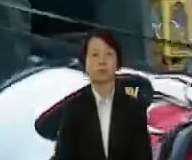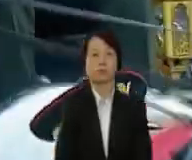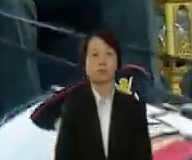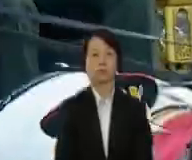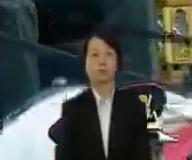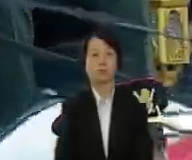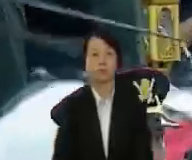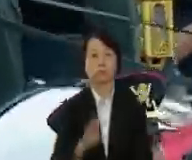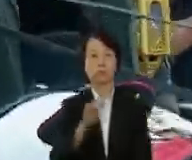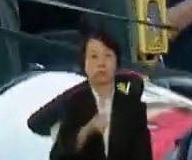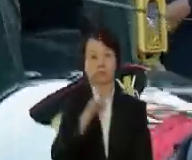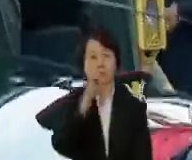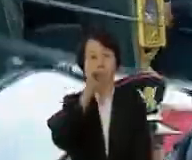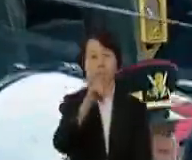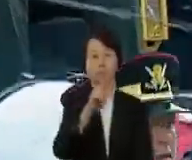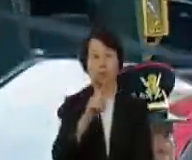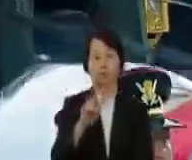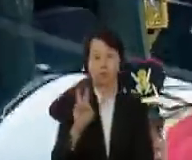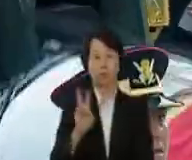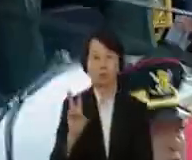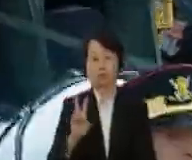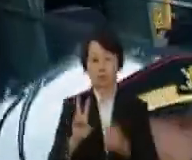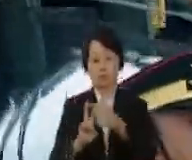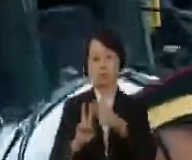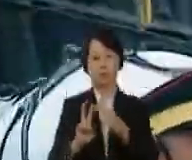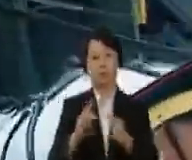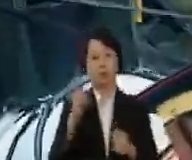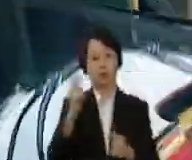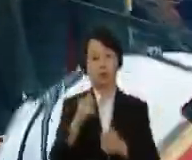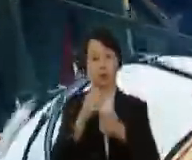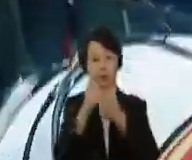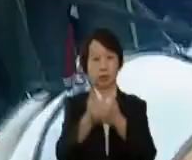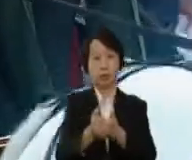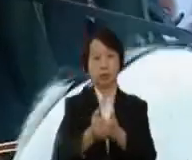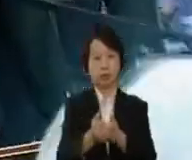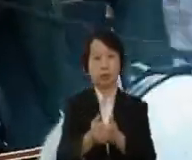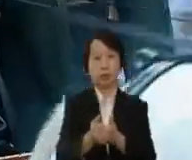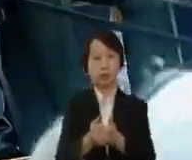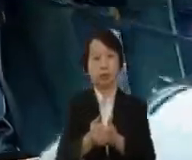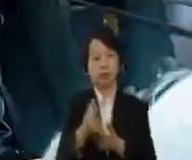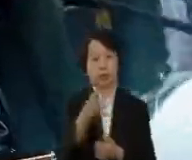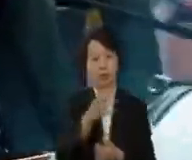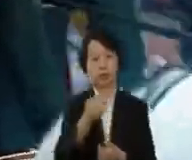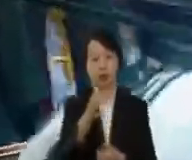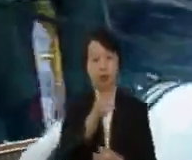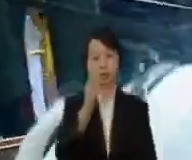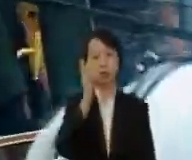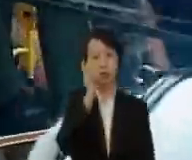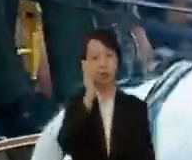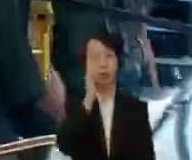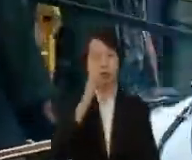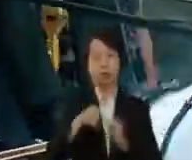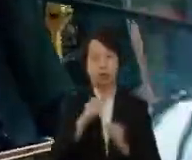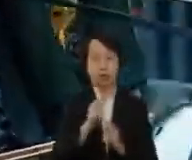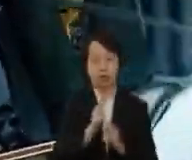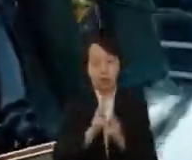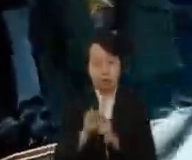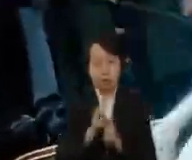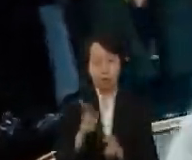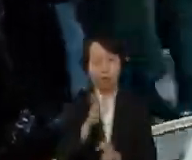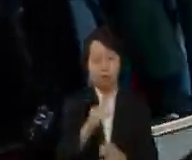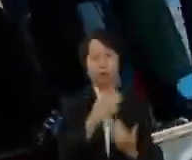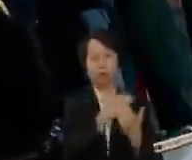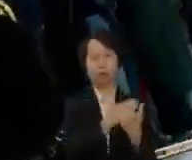Apa yang pasti, Seri Paduka Baginda berdua sentiasa mengikuti rapat dan mengambil berat tentang usaha dan